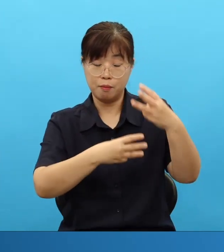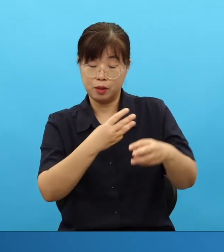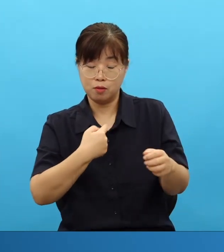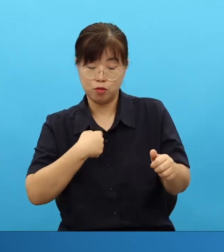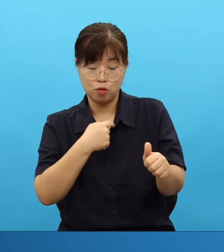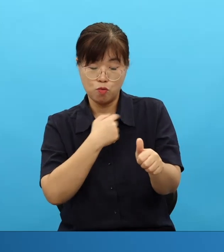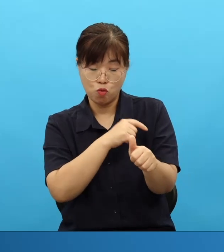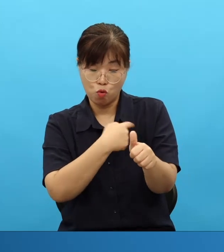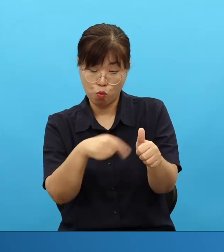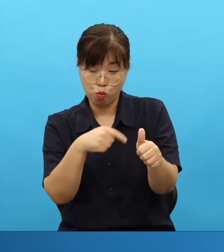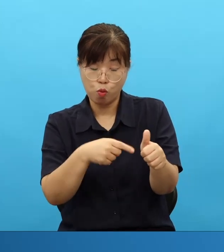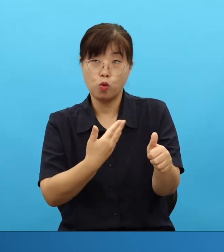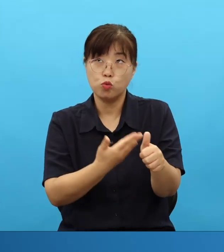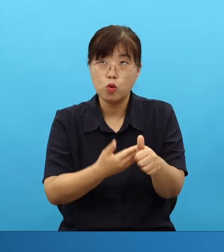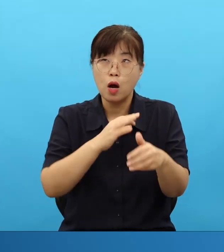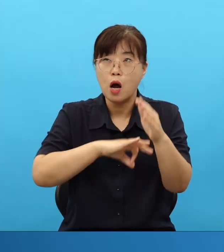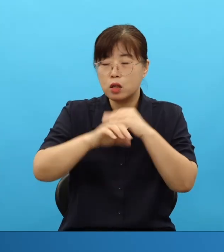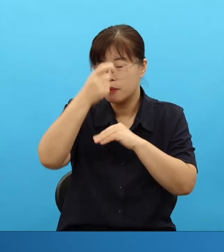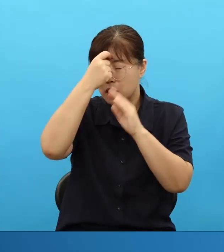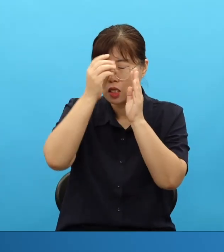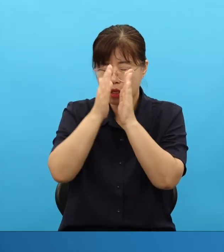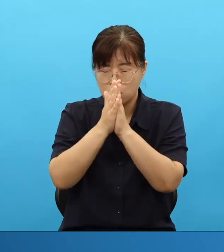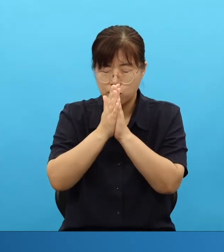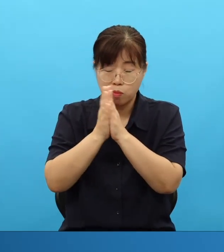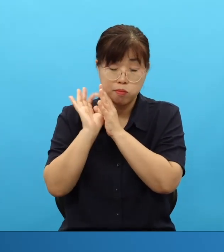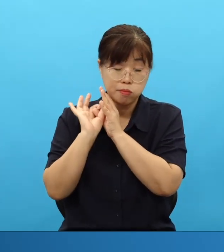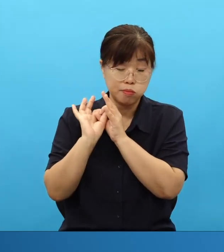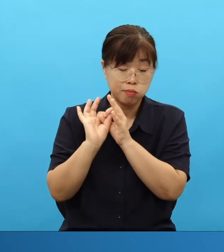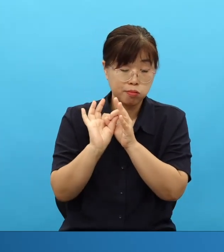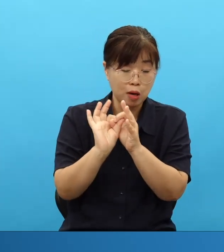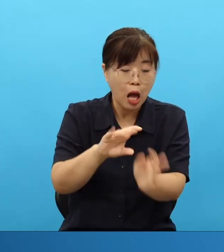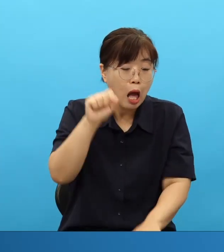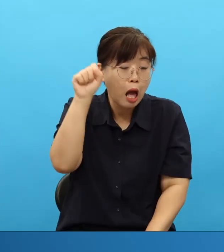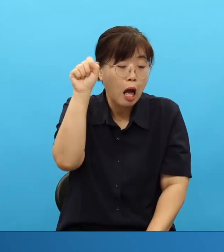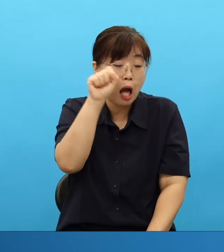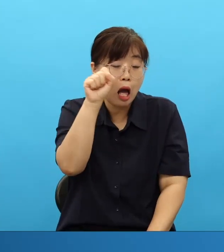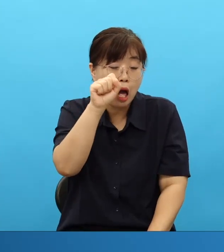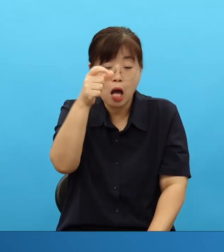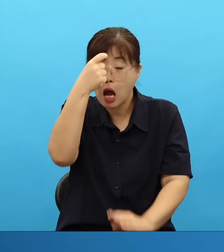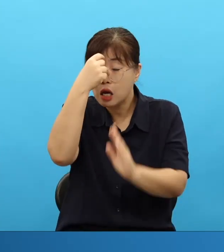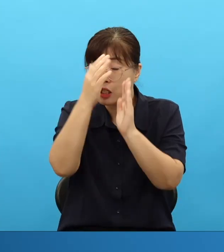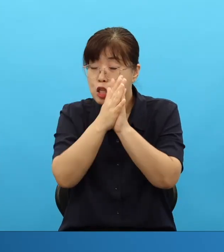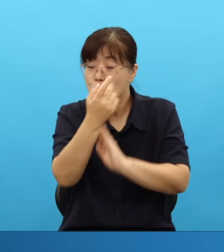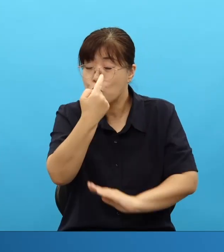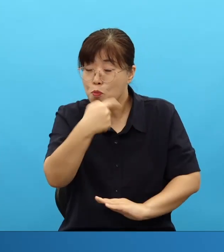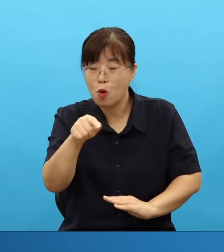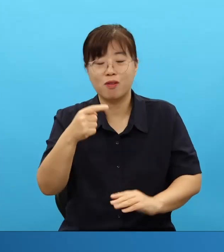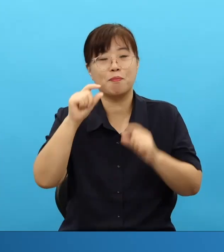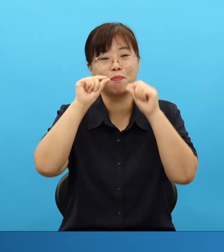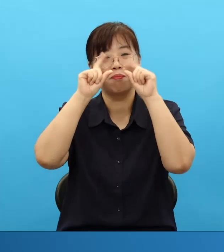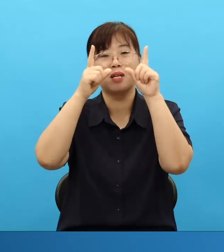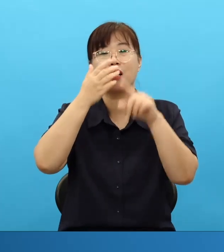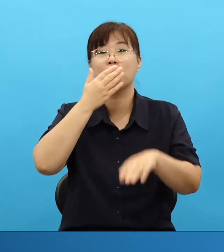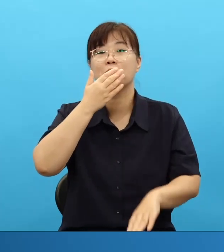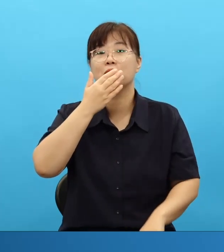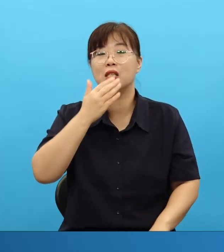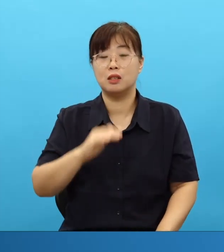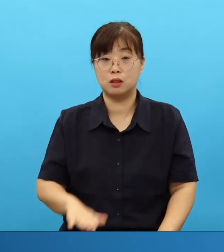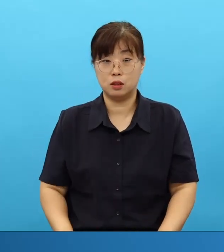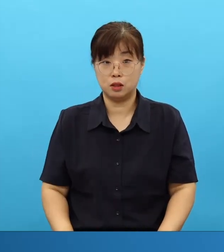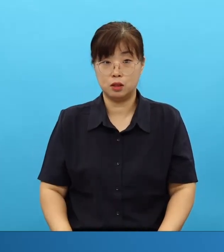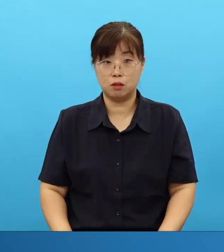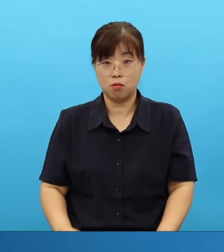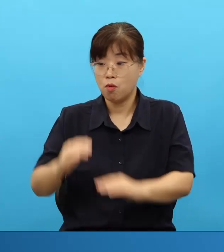돼요 그래서 여러분이이 축복을 누리면 아무리 아무리 메지 들어도 원래가 있는